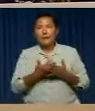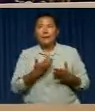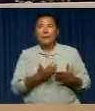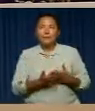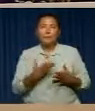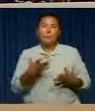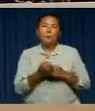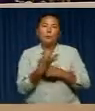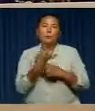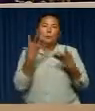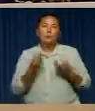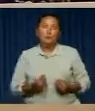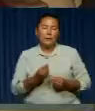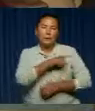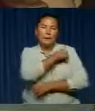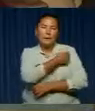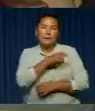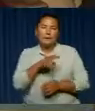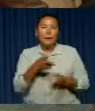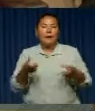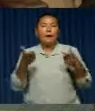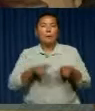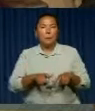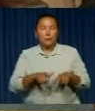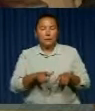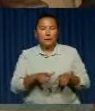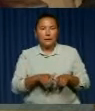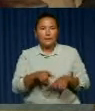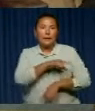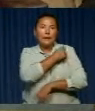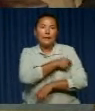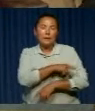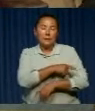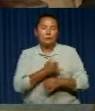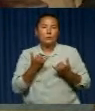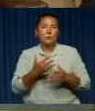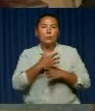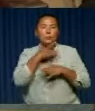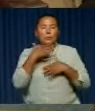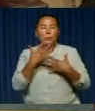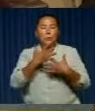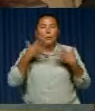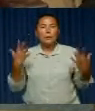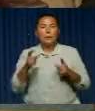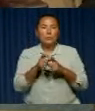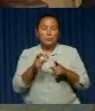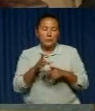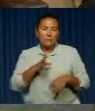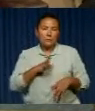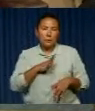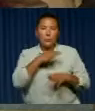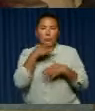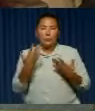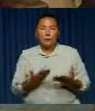бізді 14 күнге ауруханаларға қамап қойдыңдар деп жатыр. Дәрігерлердің үстеріне өте үлкен сөздер келді. Ауру